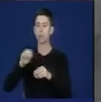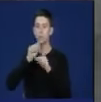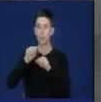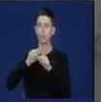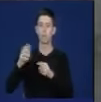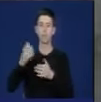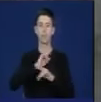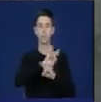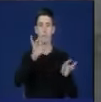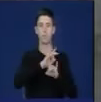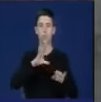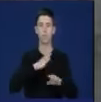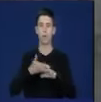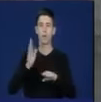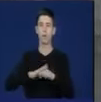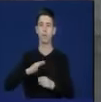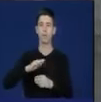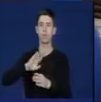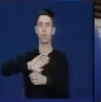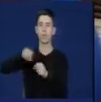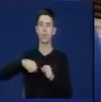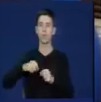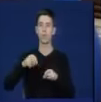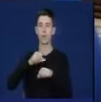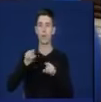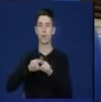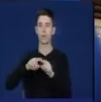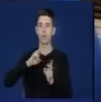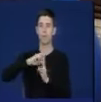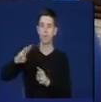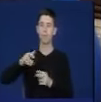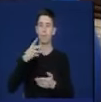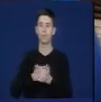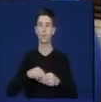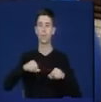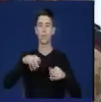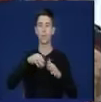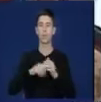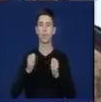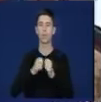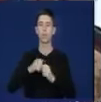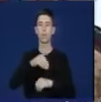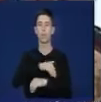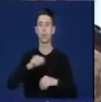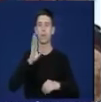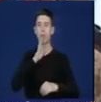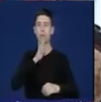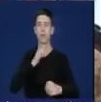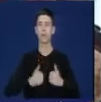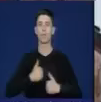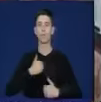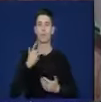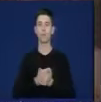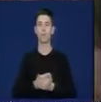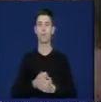gətirməklə onlara ağır zərbə vurub. Ermənilərə göz dağı olsun deyə doğma yurdumuzun daşları üzərinə ana vətən sözlərini də